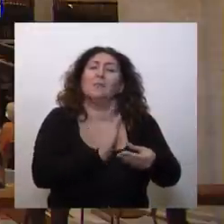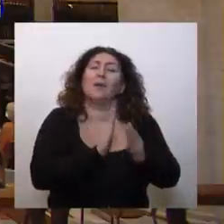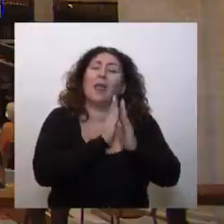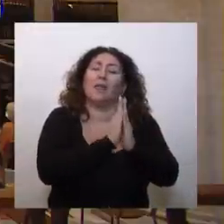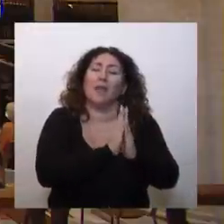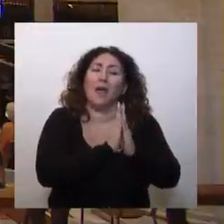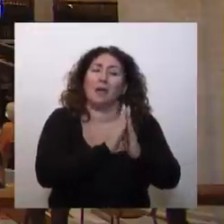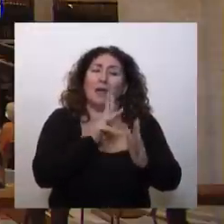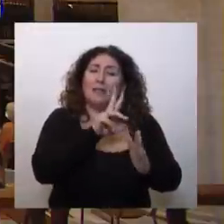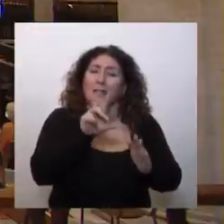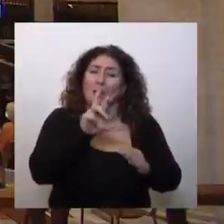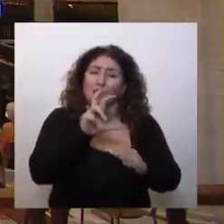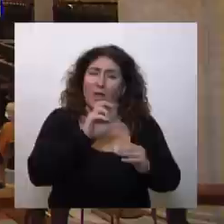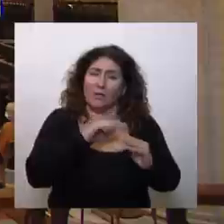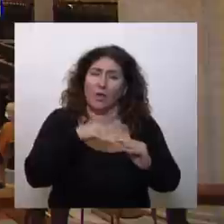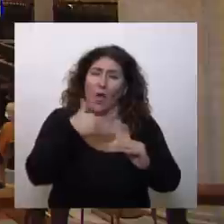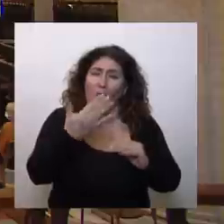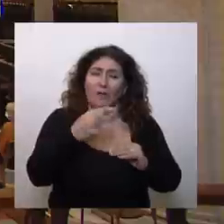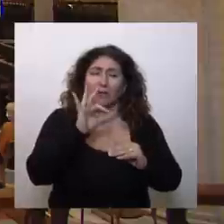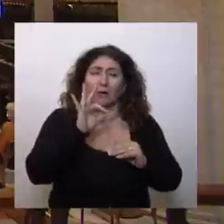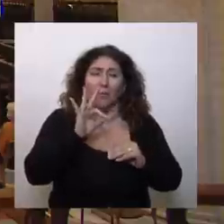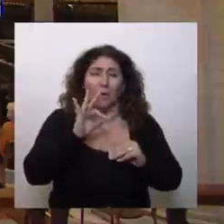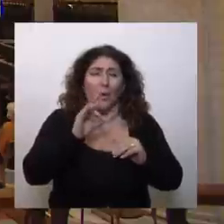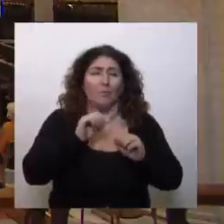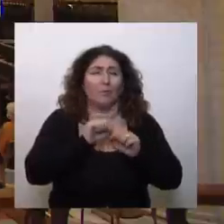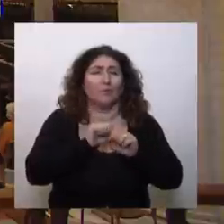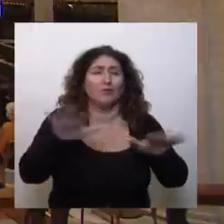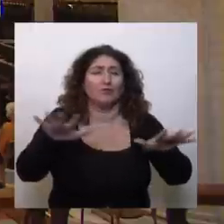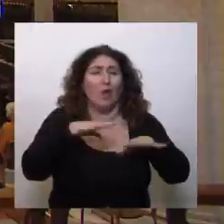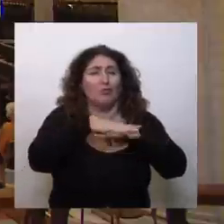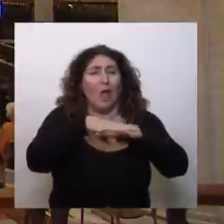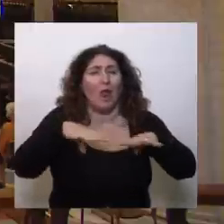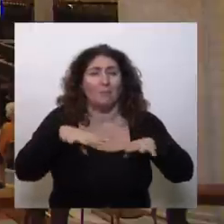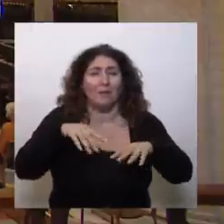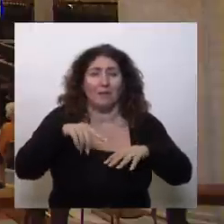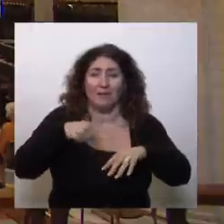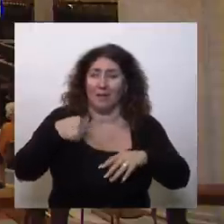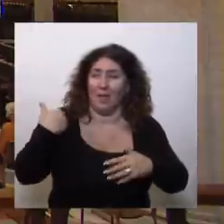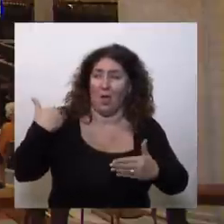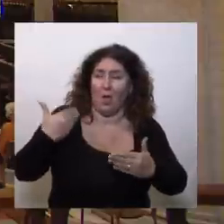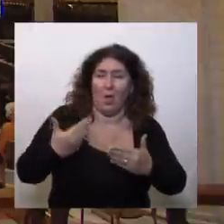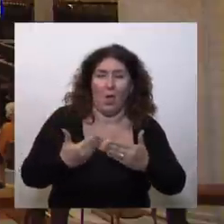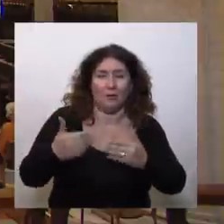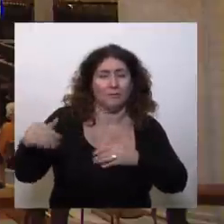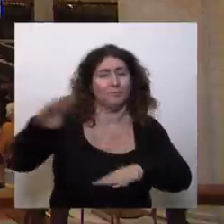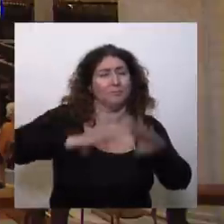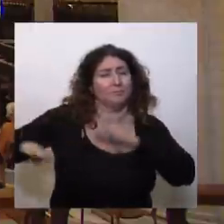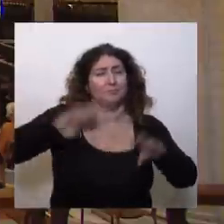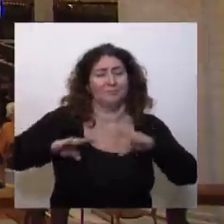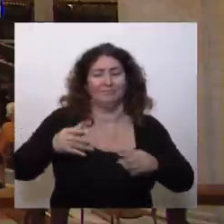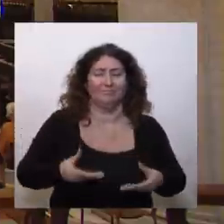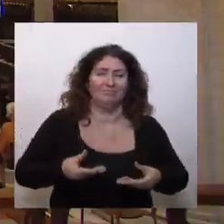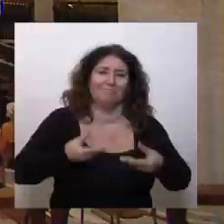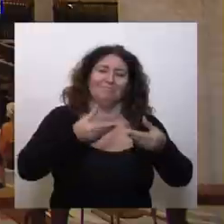giunte attraverso i social media soltanto in queste ore.